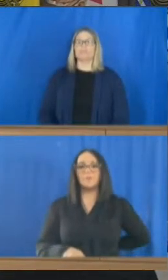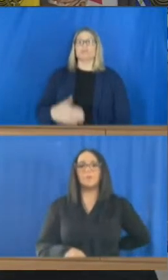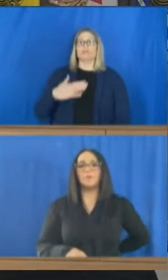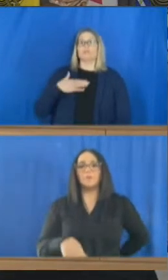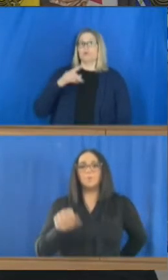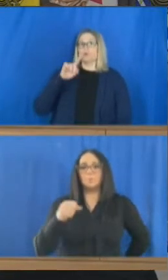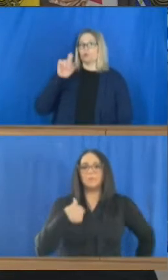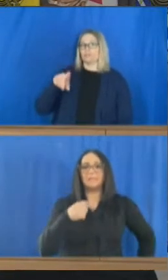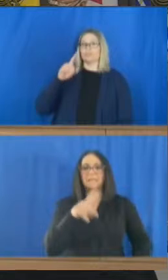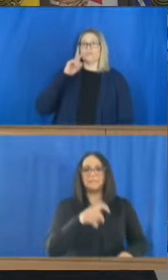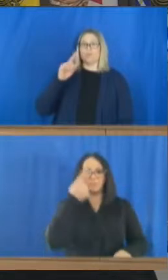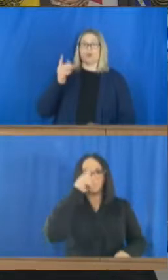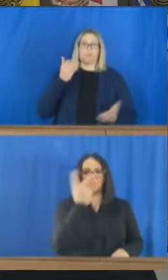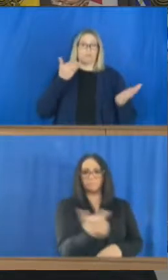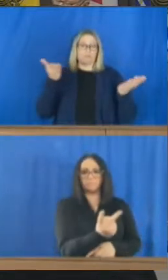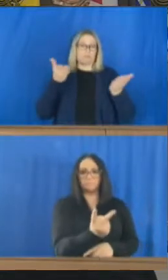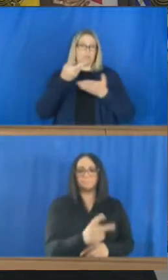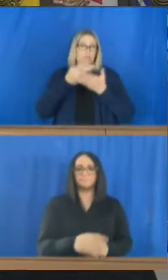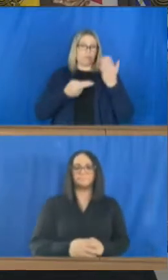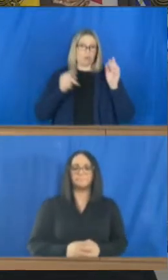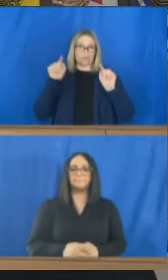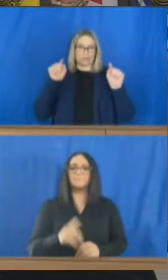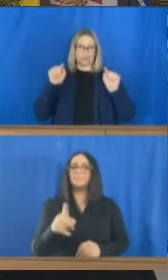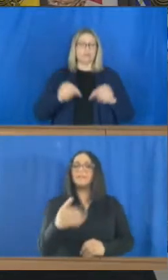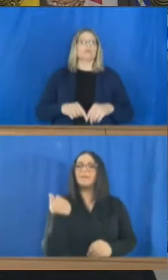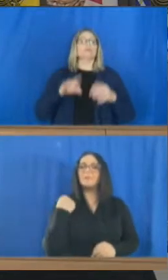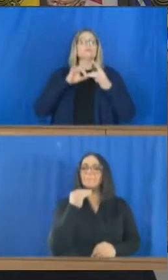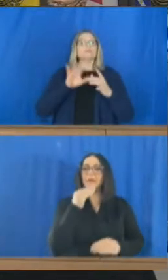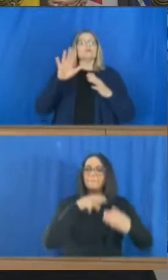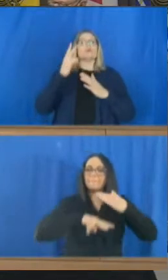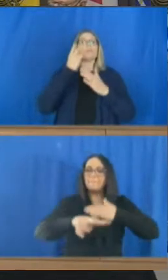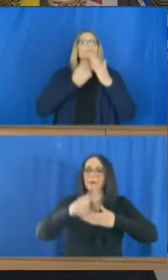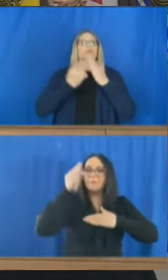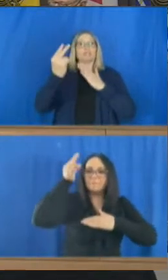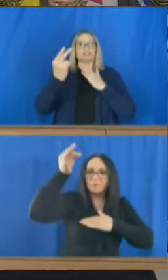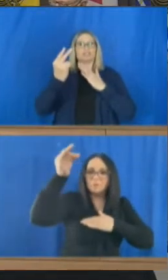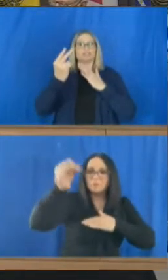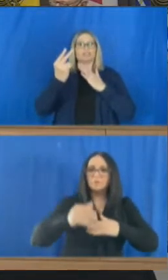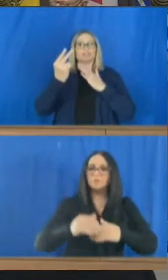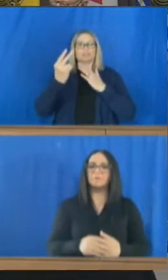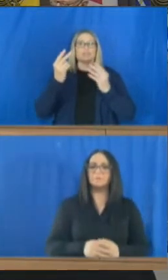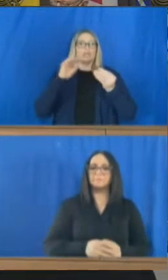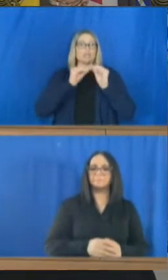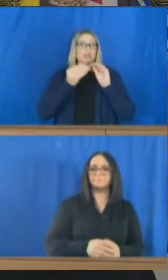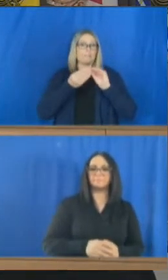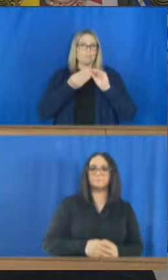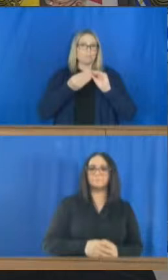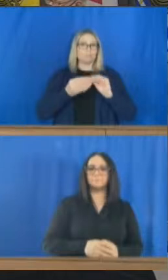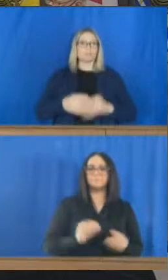s'attendre à retourner en phase 3 dans le futur?